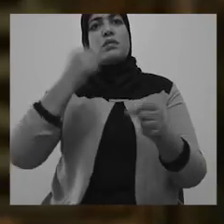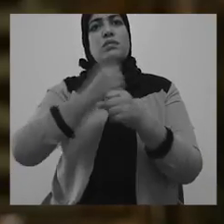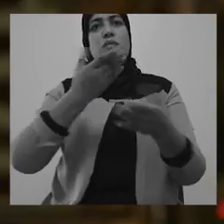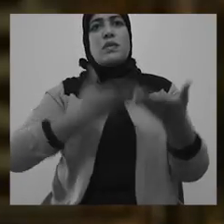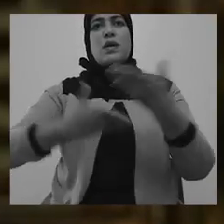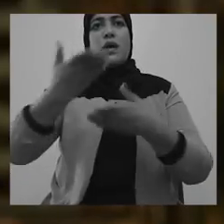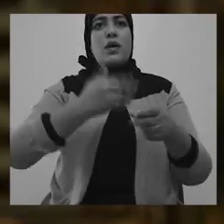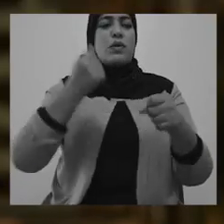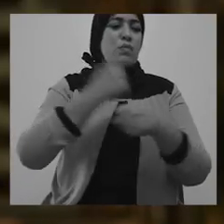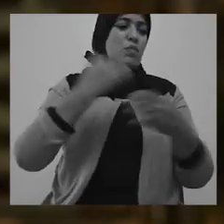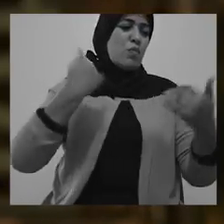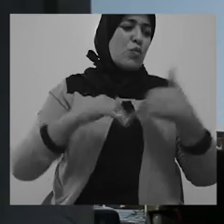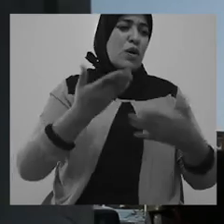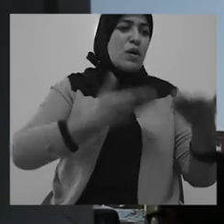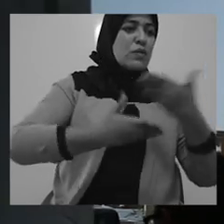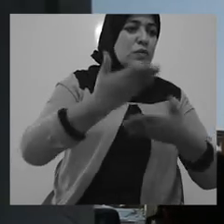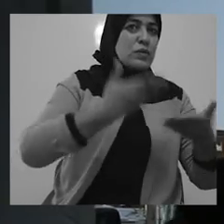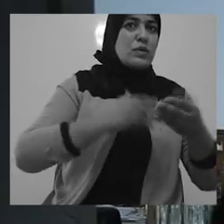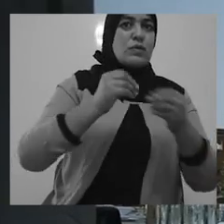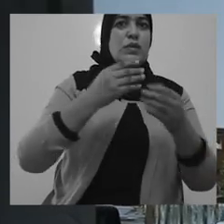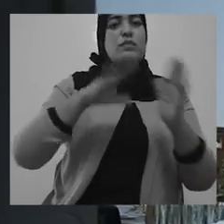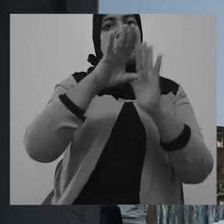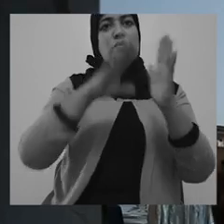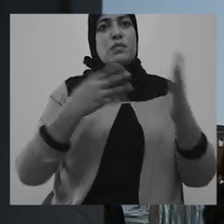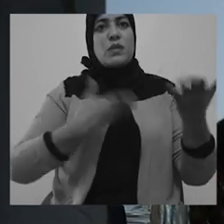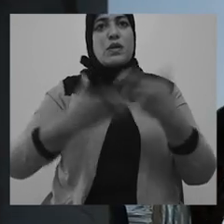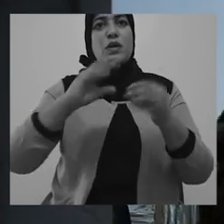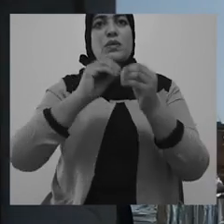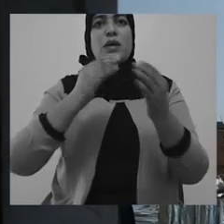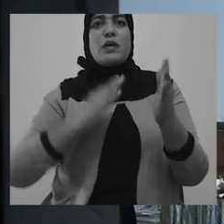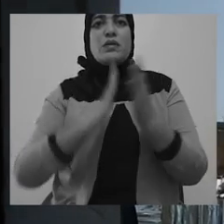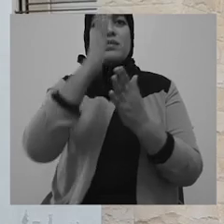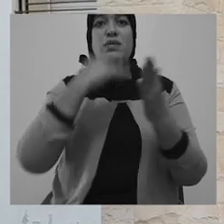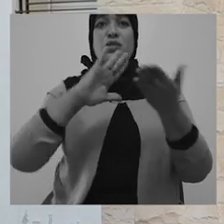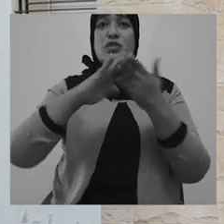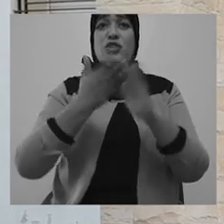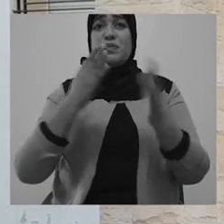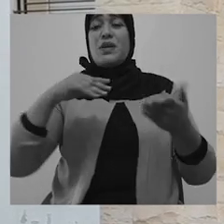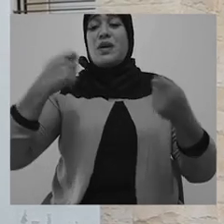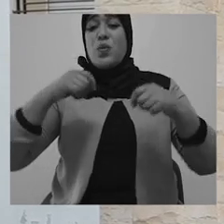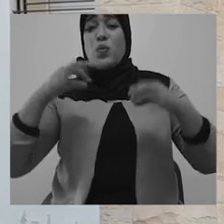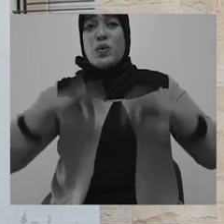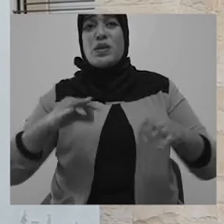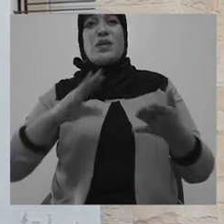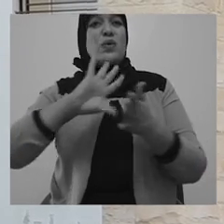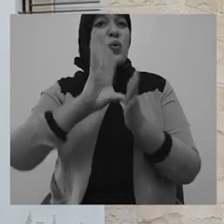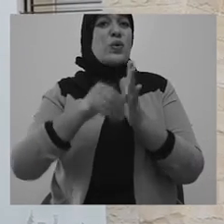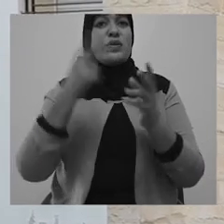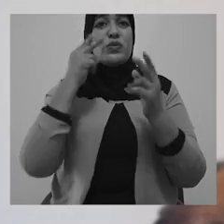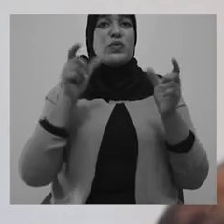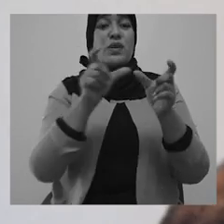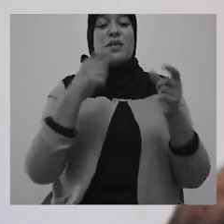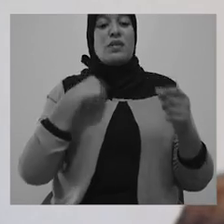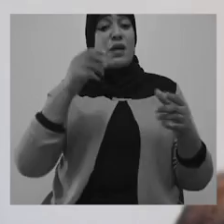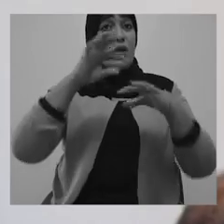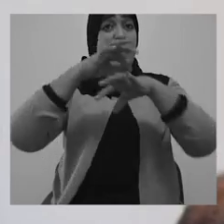les barrières que les personnes handicapées trouvent dans l'accès à la protection sociale, comprendre leur vécu et tout ça dans